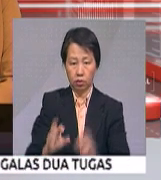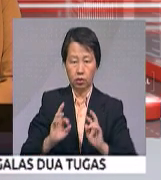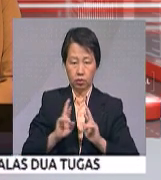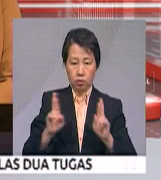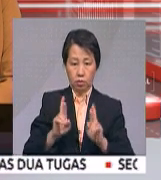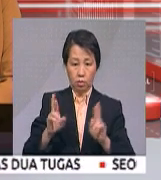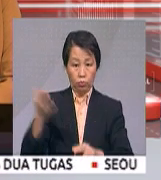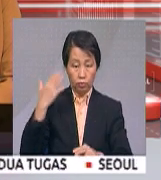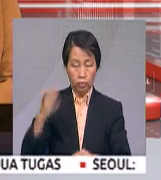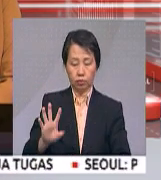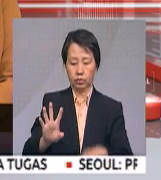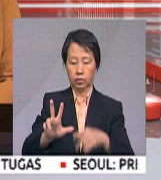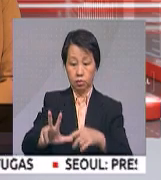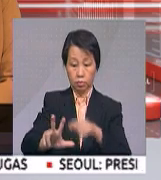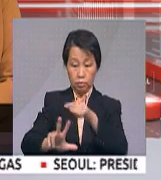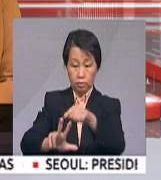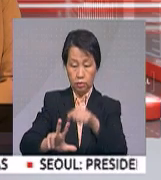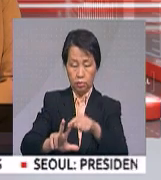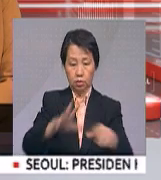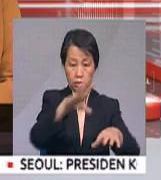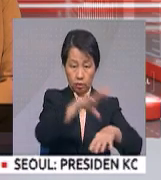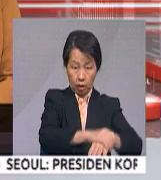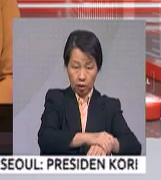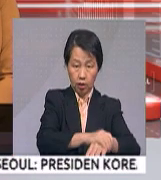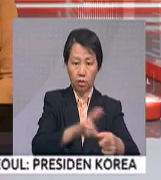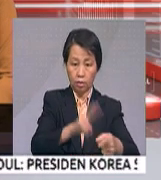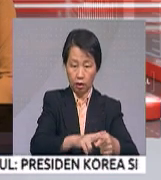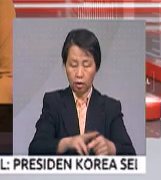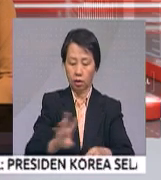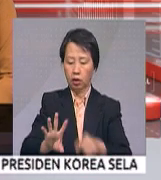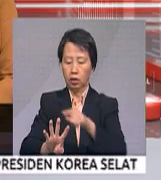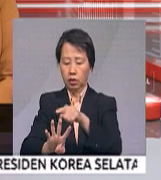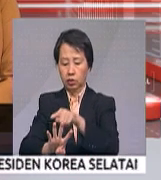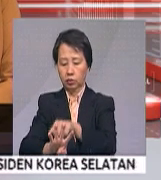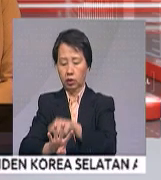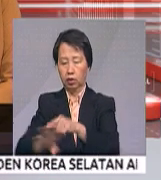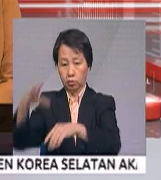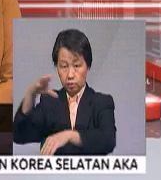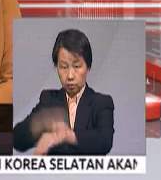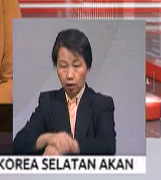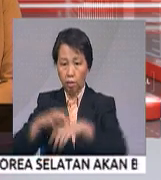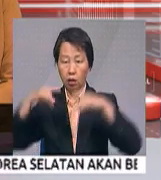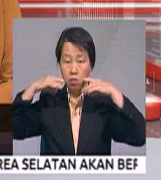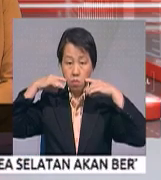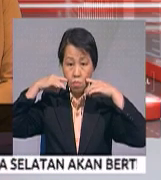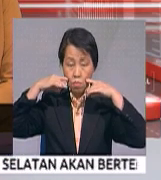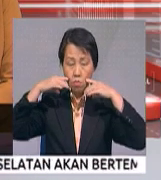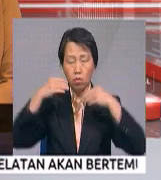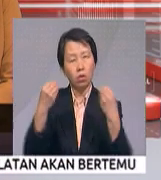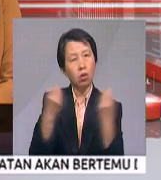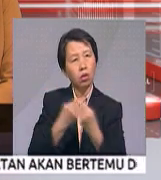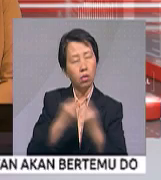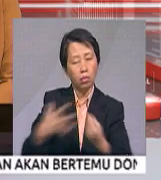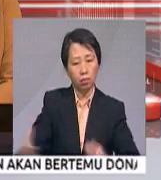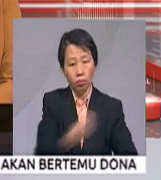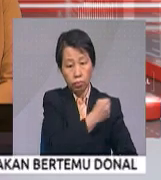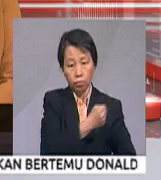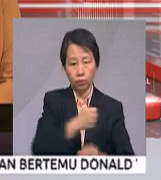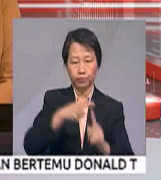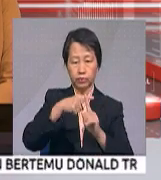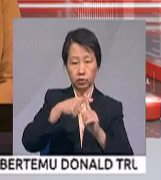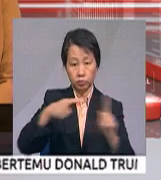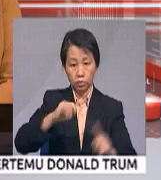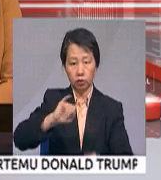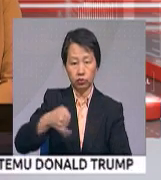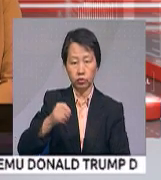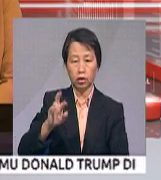lalu. Tiga suspek ditahan di Kelang, manakala seorang lagi ditahan di Batu Caves dengan nilai keseluruhan rampasan lebih setengah juta